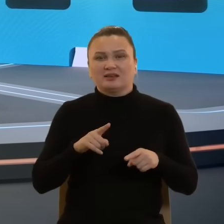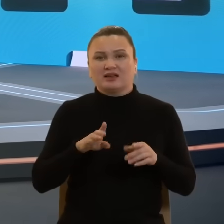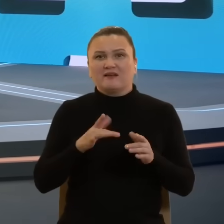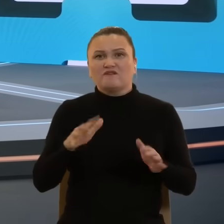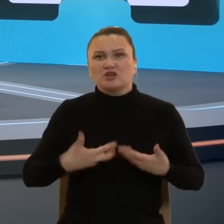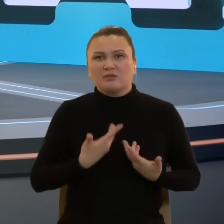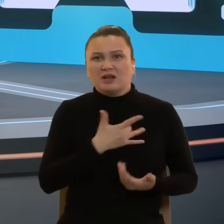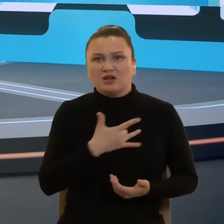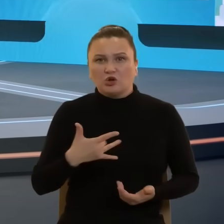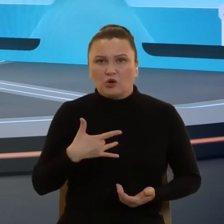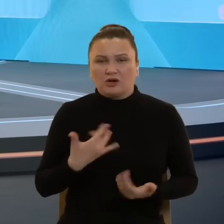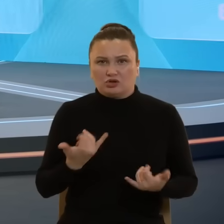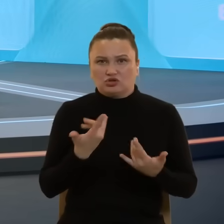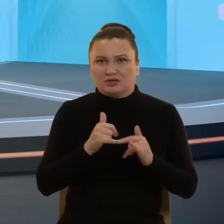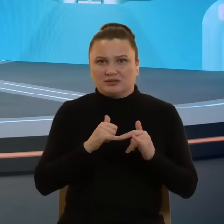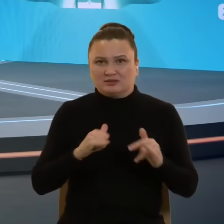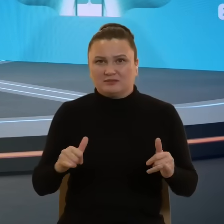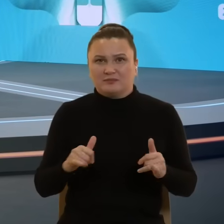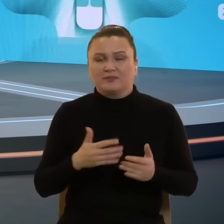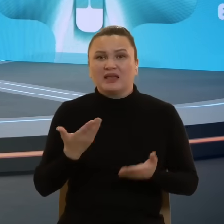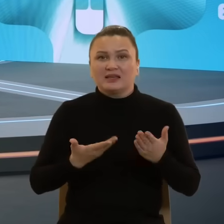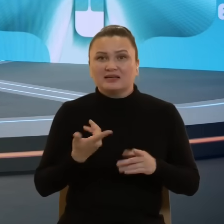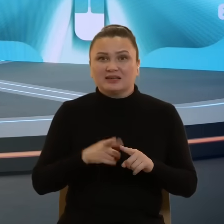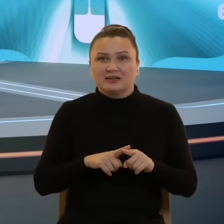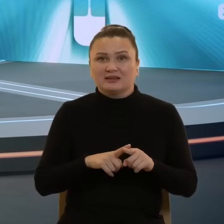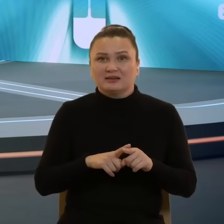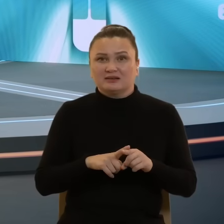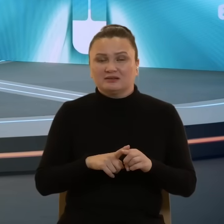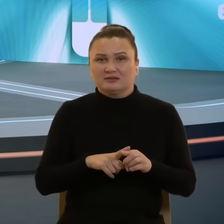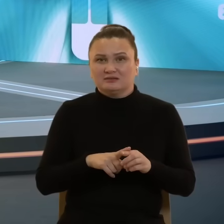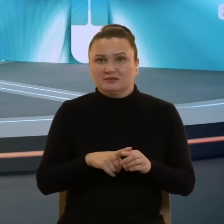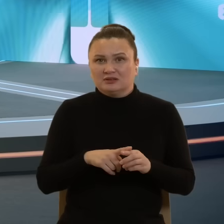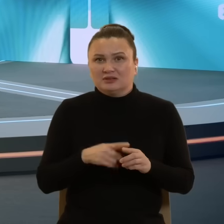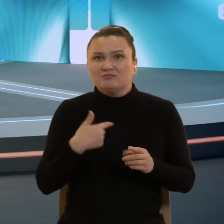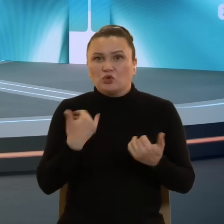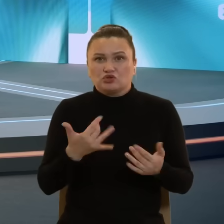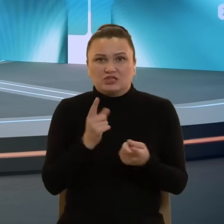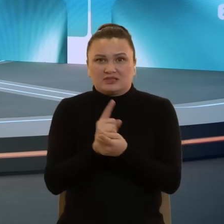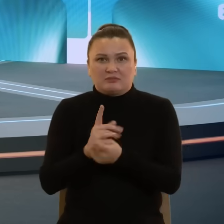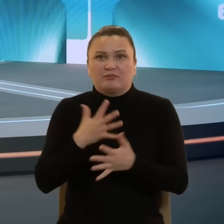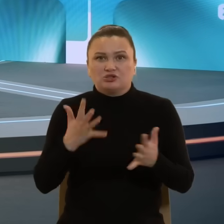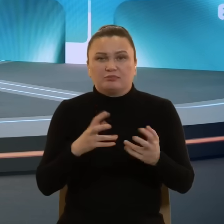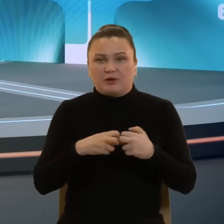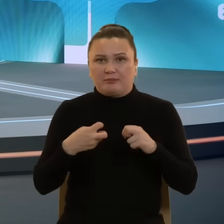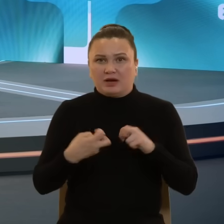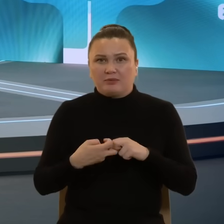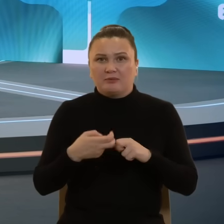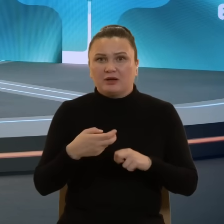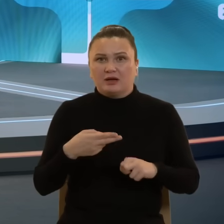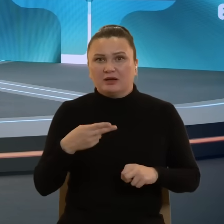воспаление легких или пневмония, о которой я сегодня говорила. Если это нозокомиальное пневмония, мы уже сейчас сталкиваемся с огромными проблемами